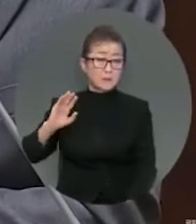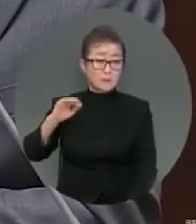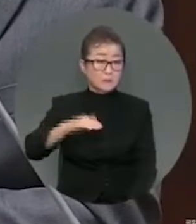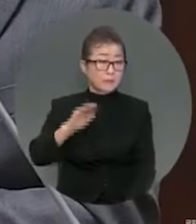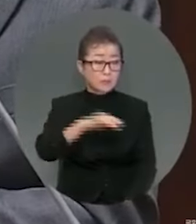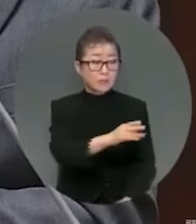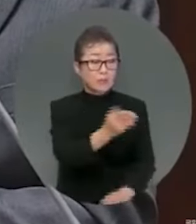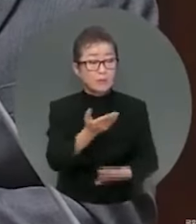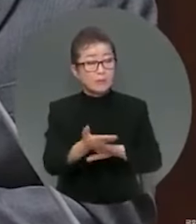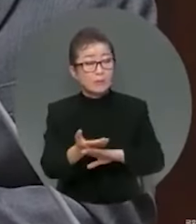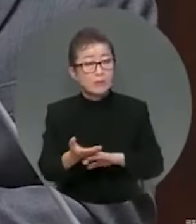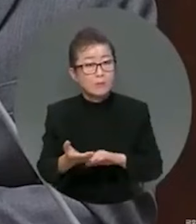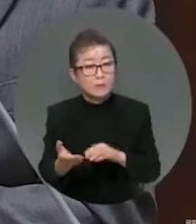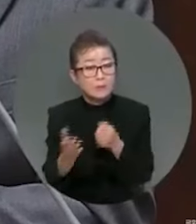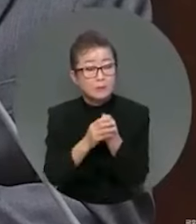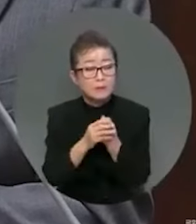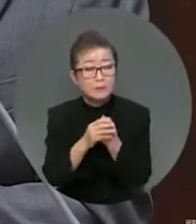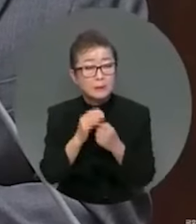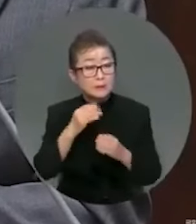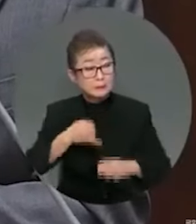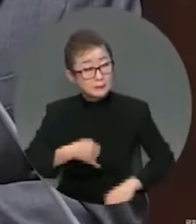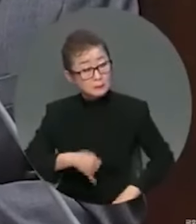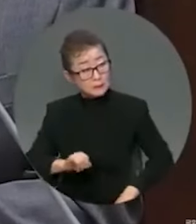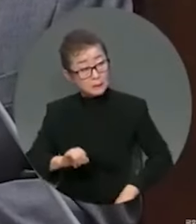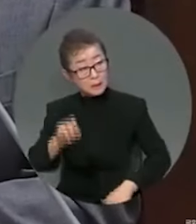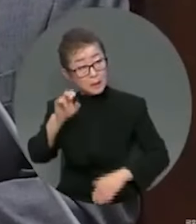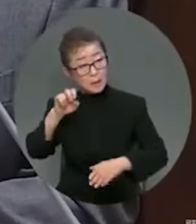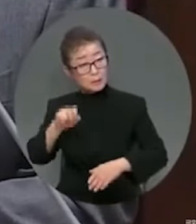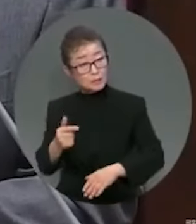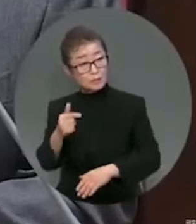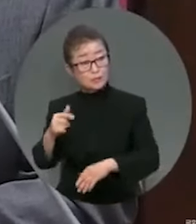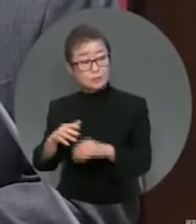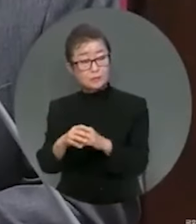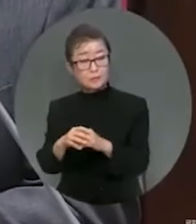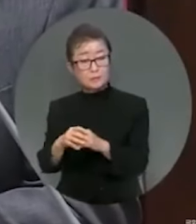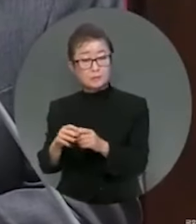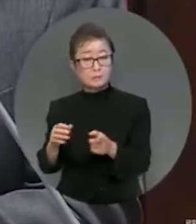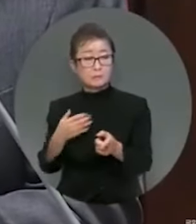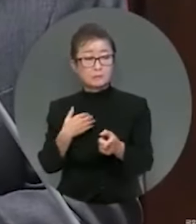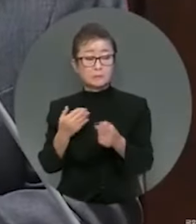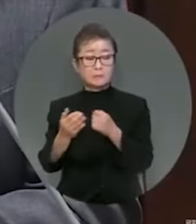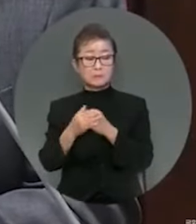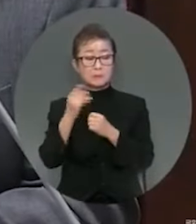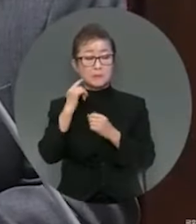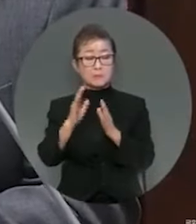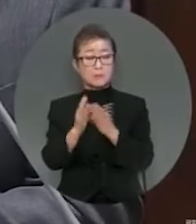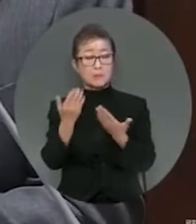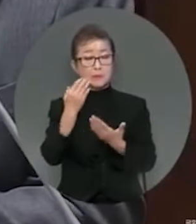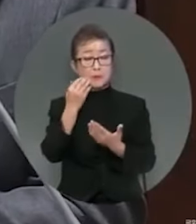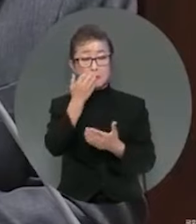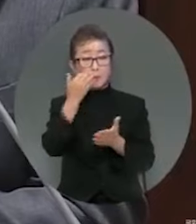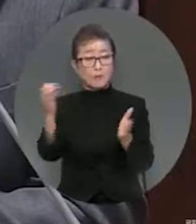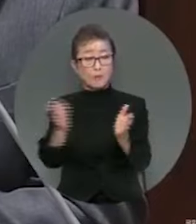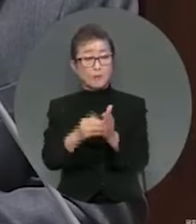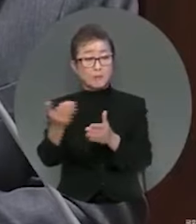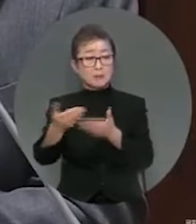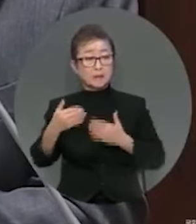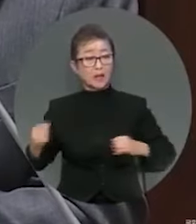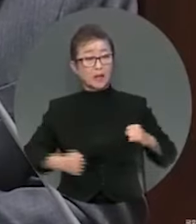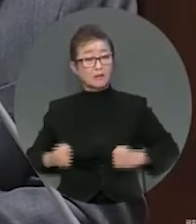그분의 딸인 문다혜 씨는 검찰 수사를 비판하면서 자신을 돌에 맞은 개구리라고 표현했습니다. 그 말에 동의하시나요?